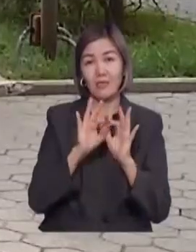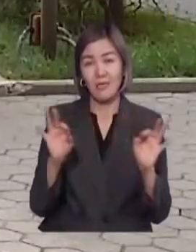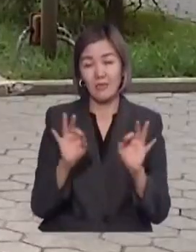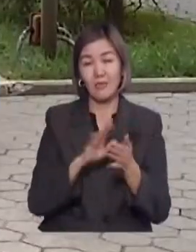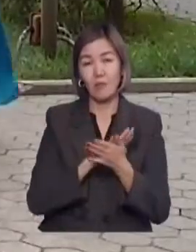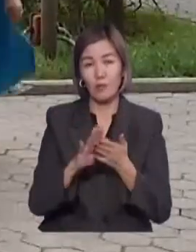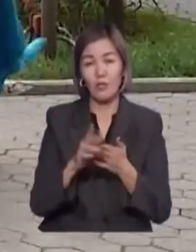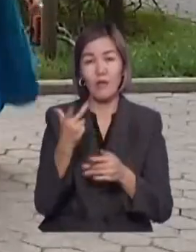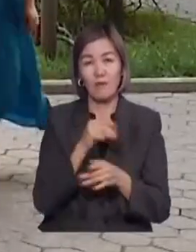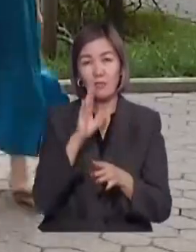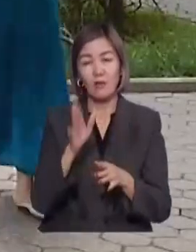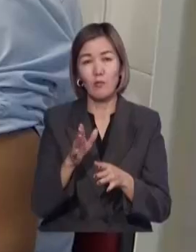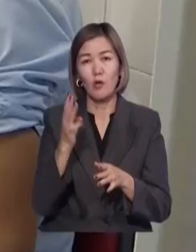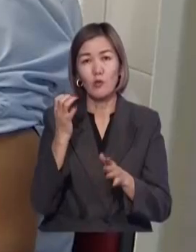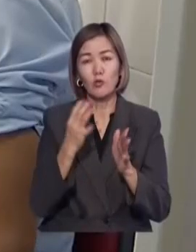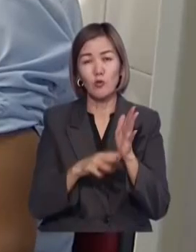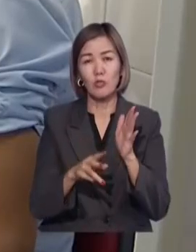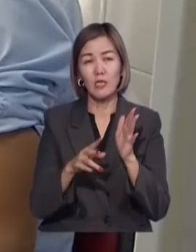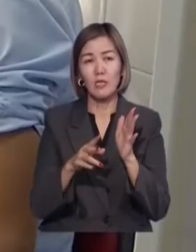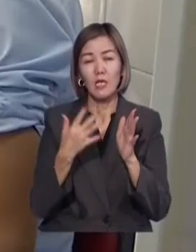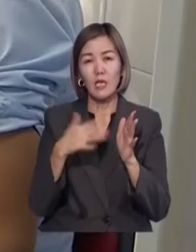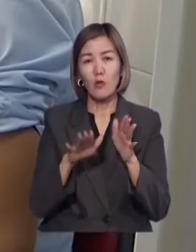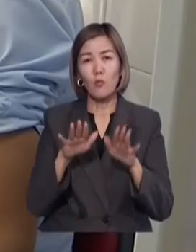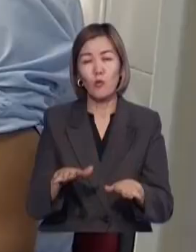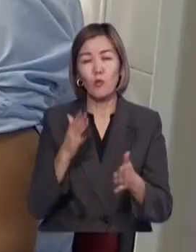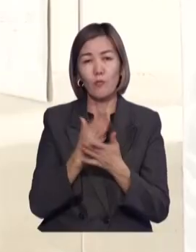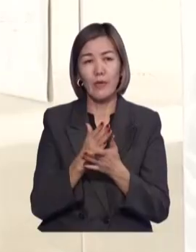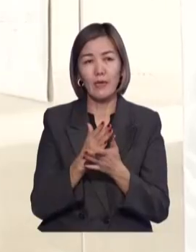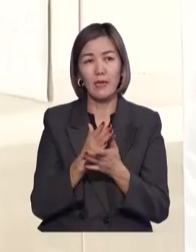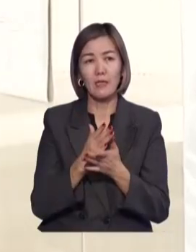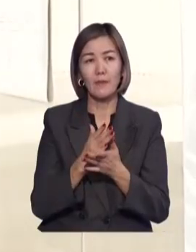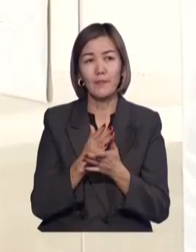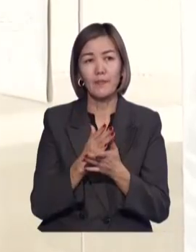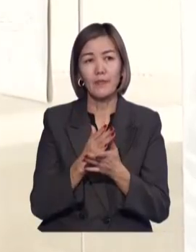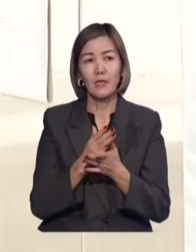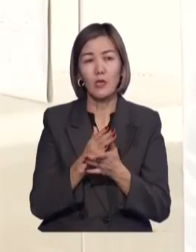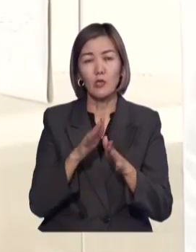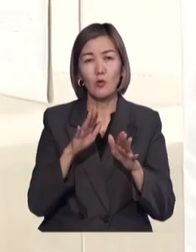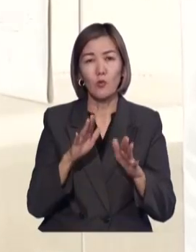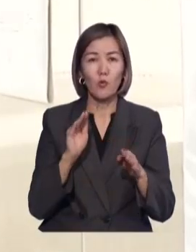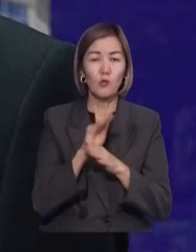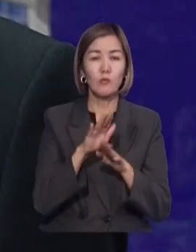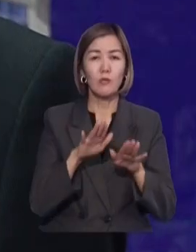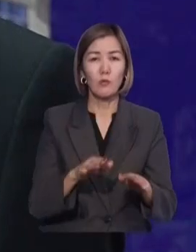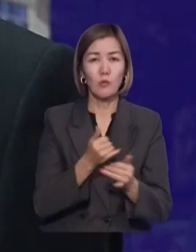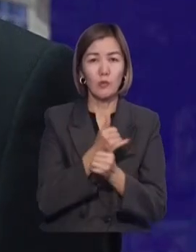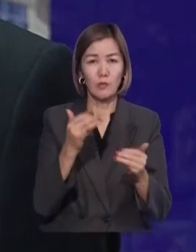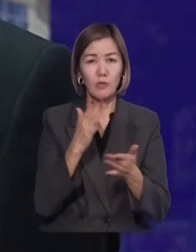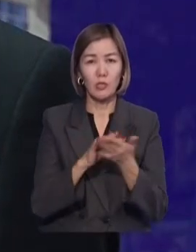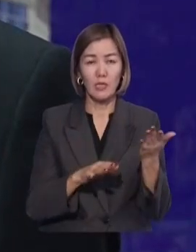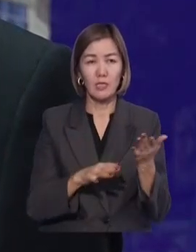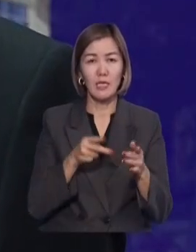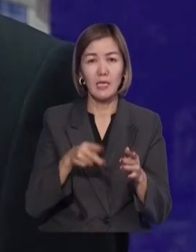Жалпы облыс көлемінде 390 егу бөлімшелері бар. Бұдан бөлек қосымша мобильдік егу пункттері де жұмыс істейді. 82